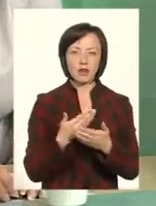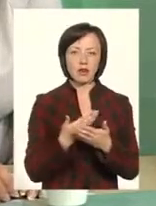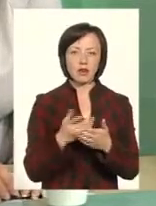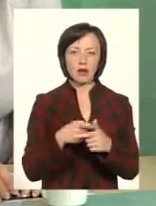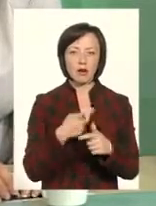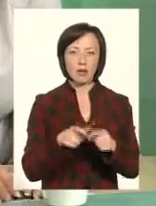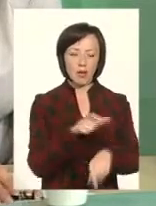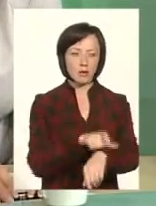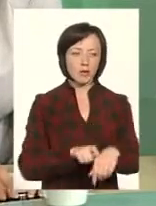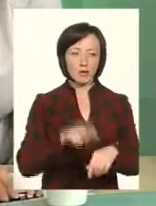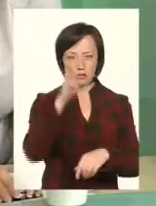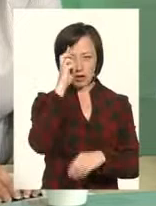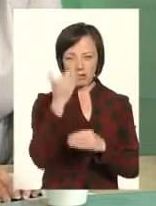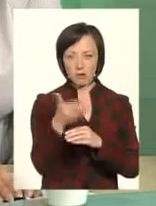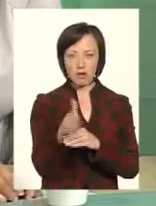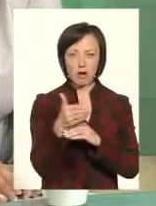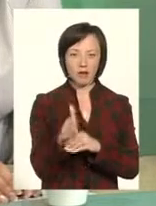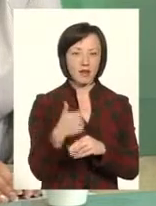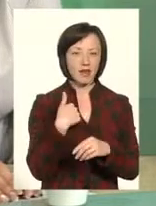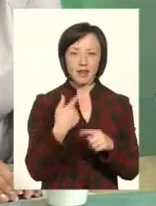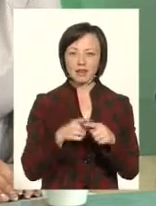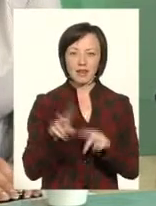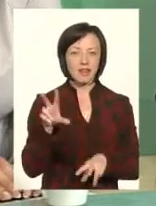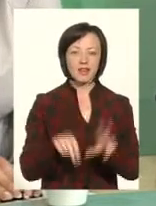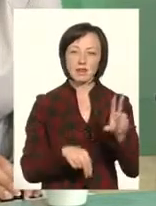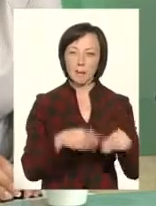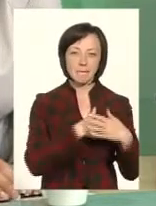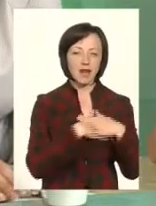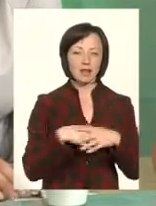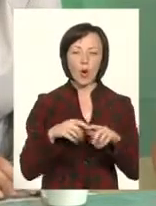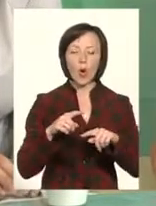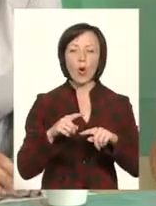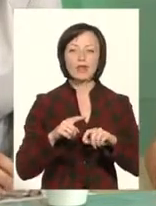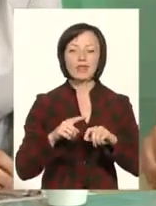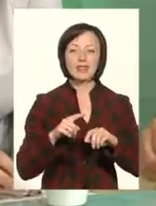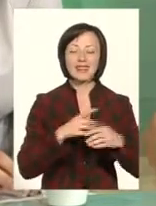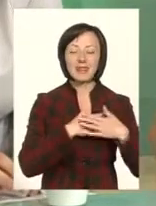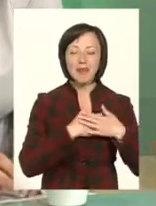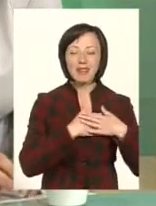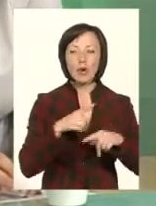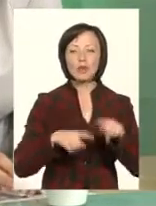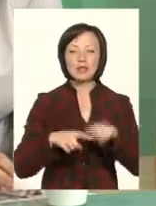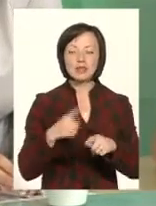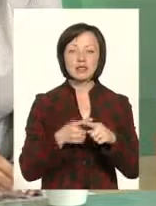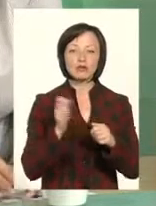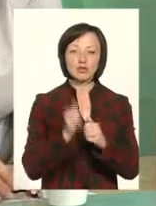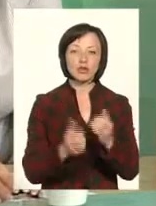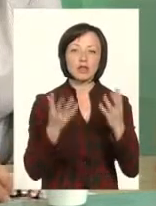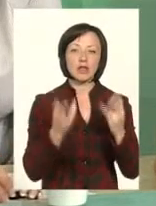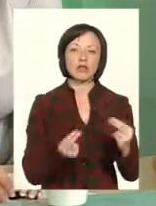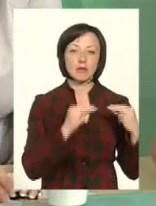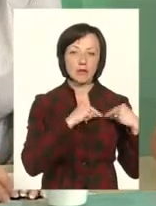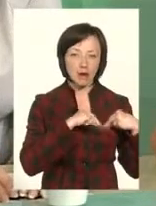на пов'язці державний прапор. Так? Я це не рахую патріотизмом. Патріотизм – це кожнодневна